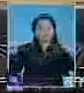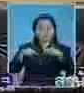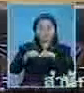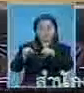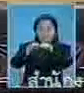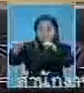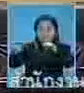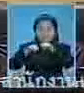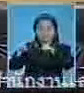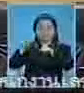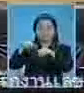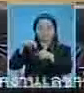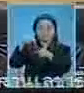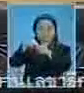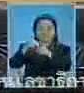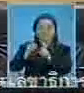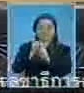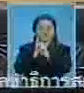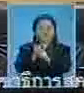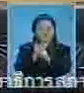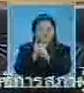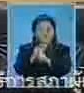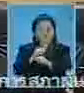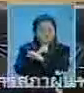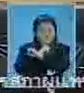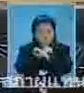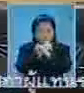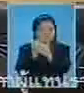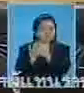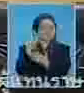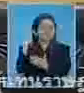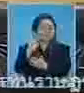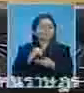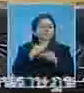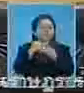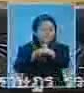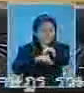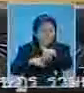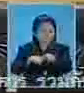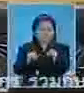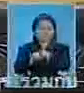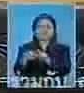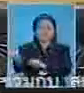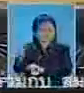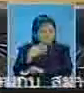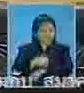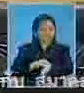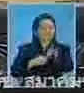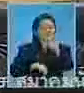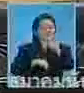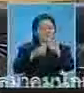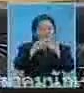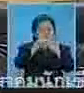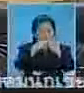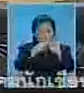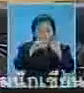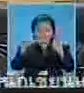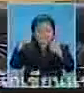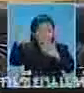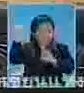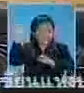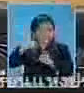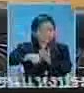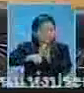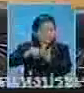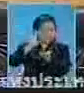ชนท่านเองนะครับอ้างว่านี่ 90,000 ล้านที่เคยอยู่ในกองทุนสมัย